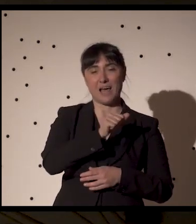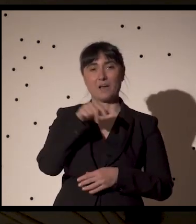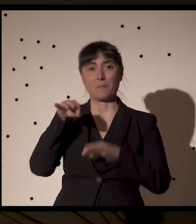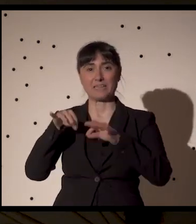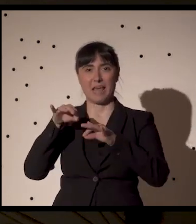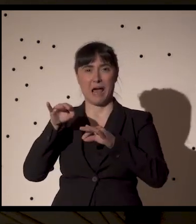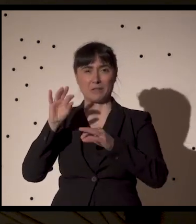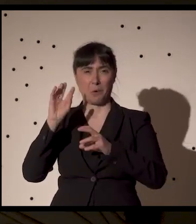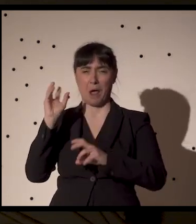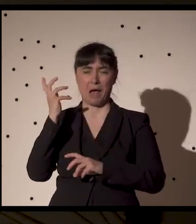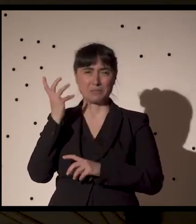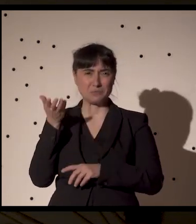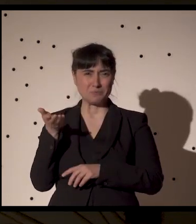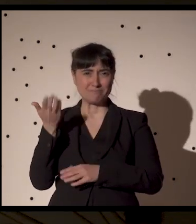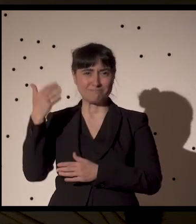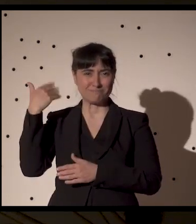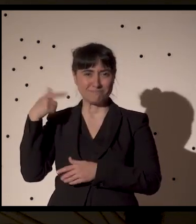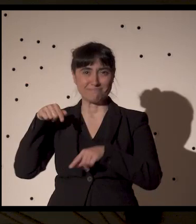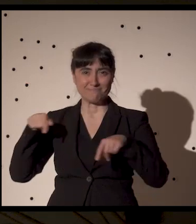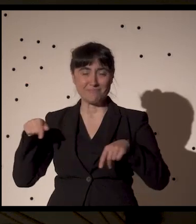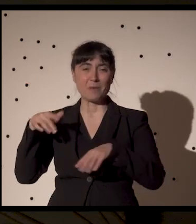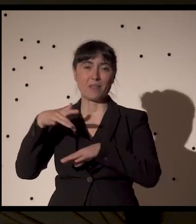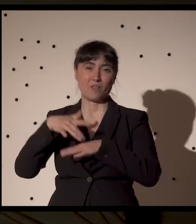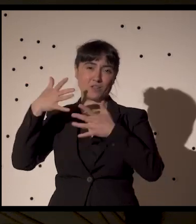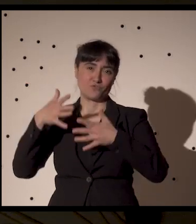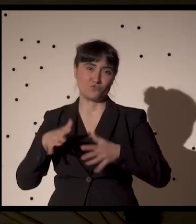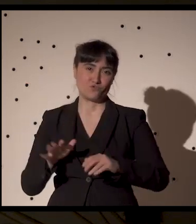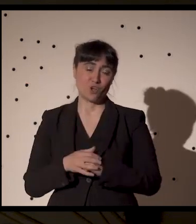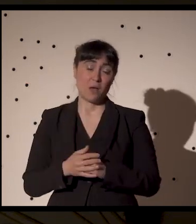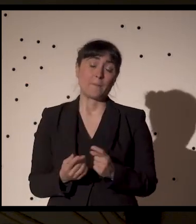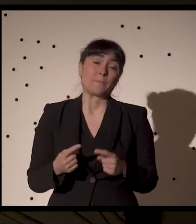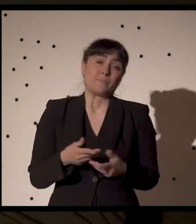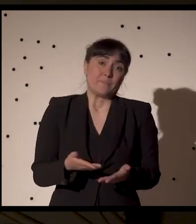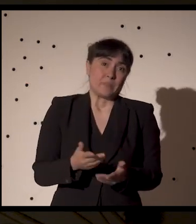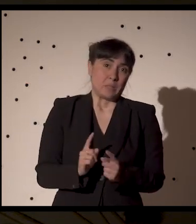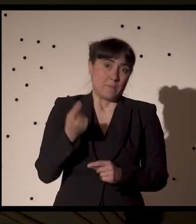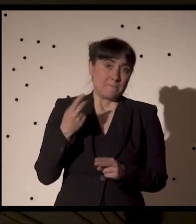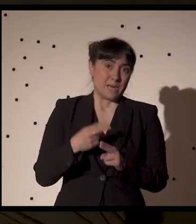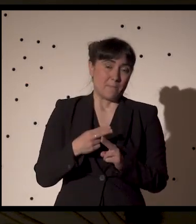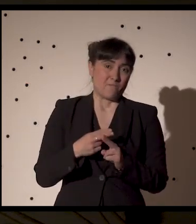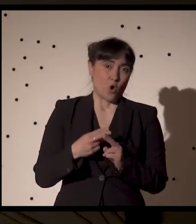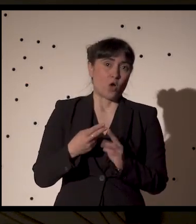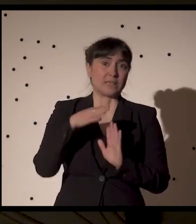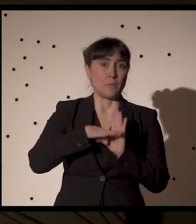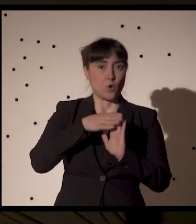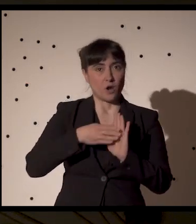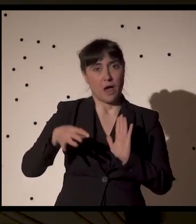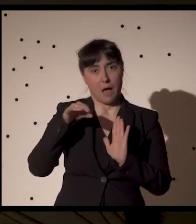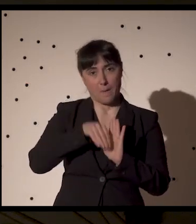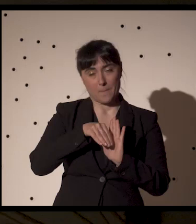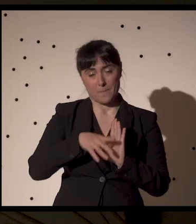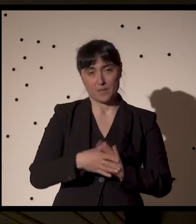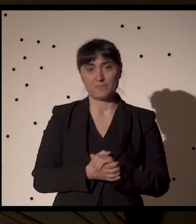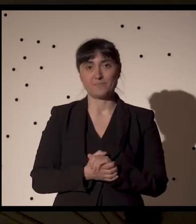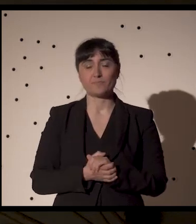e del nonsense al palcoscenico dello stretler quest'anno saranno invece per la prima volta ufficialmente in stagione e poi ancora la ragazza